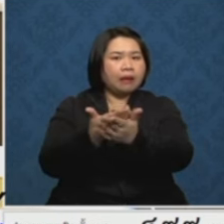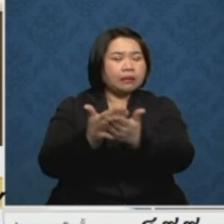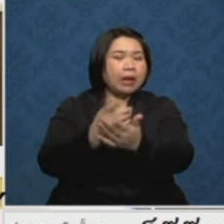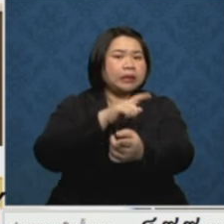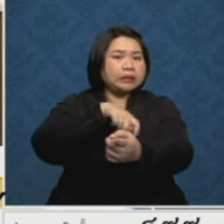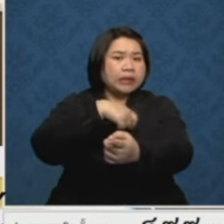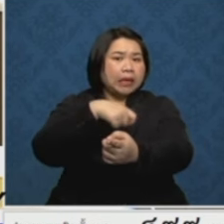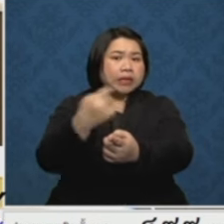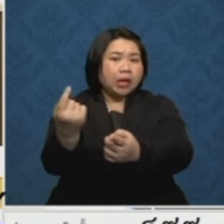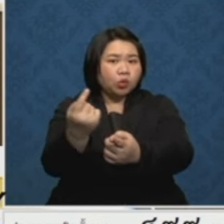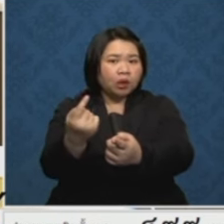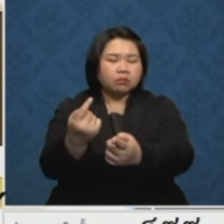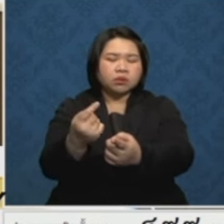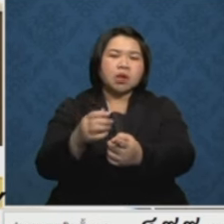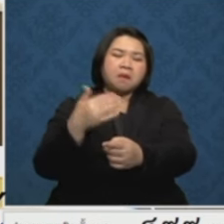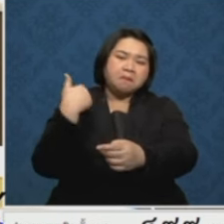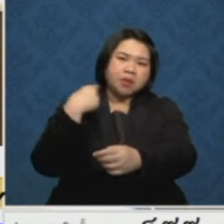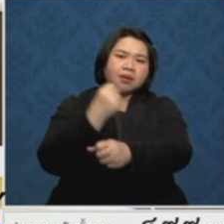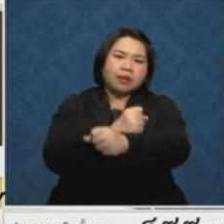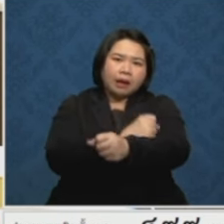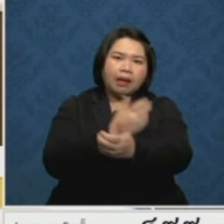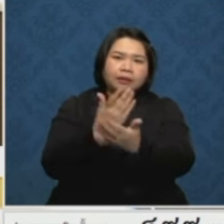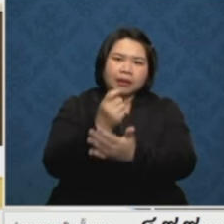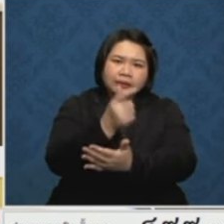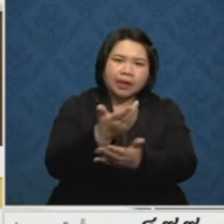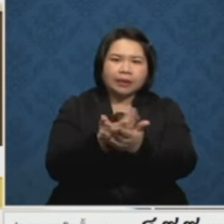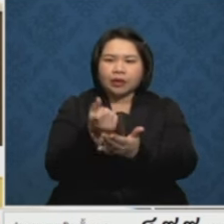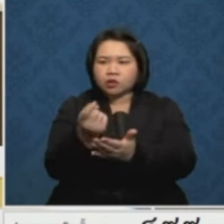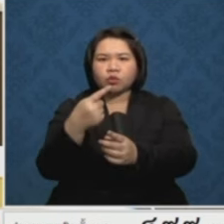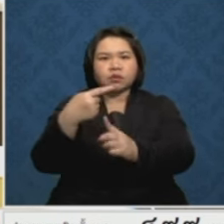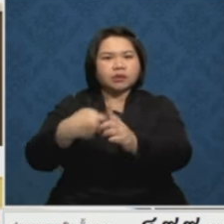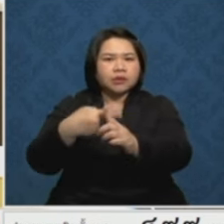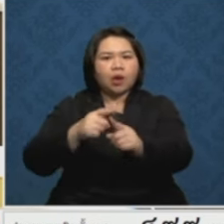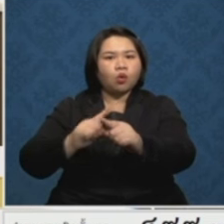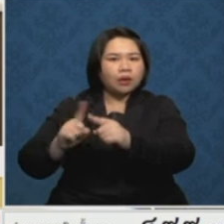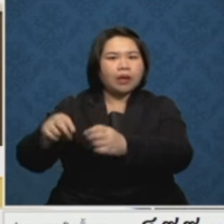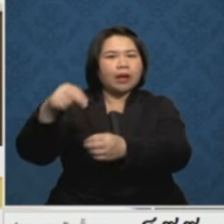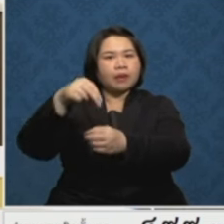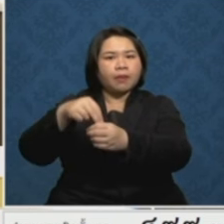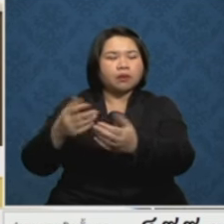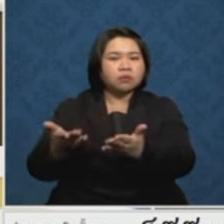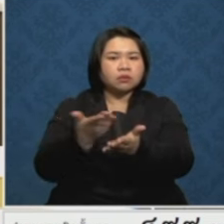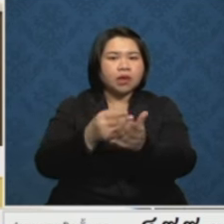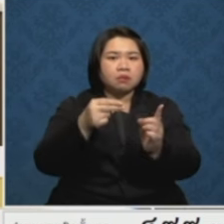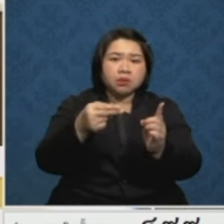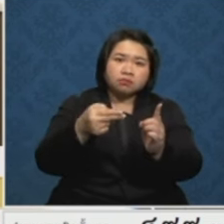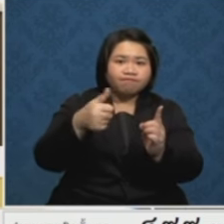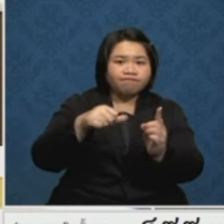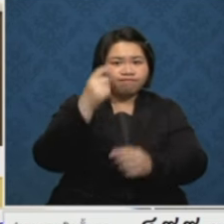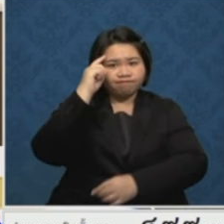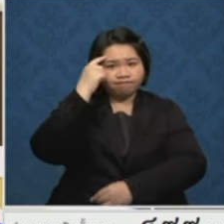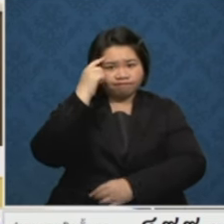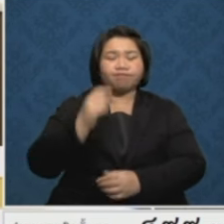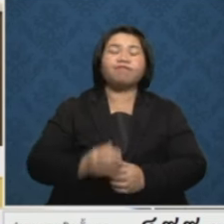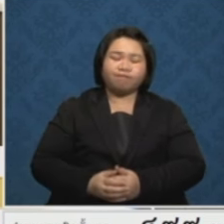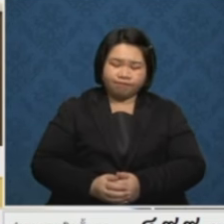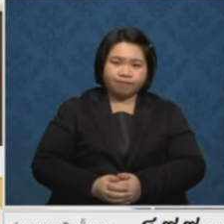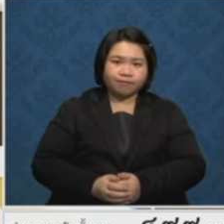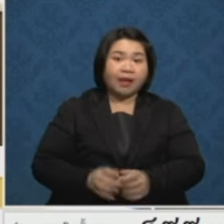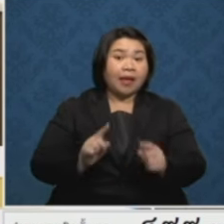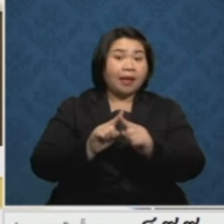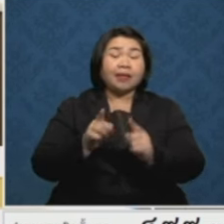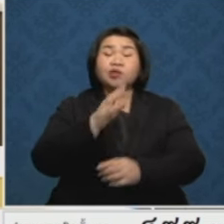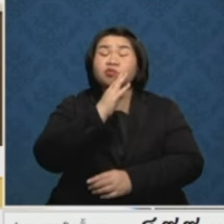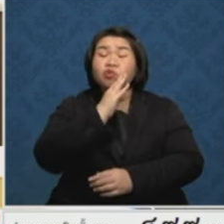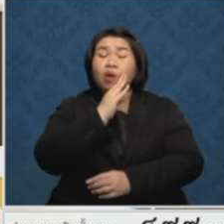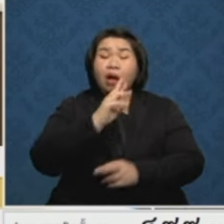างเดียวเขาก็ต้องจ่ายค่าแรงจ่ายค่าเช่าจ่ายค่าน้ำมันธุรกิจที่มันเป็นเงินสดเงินหมุ